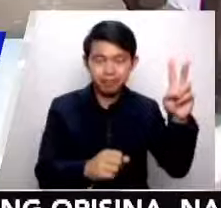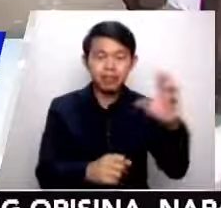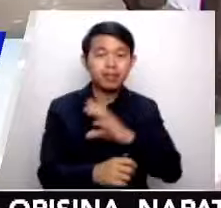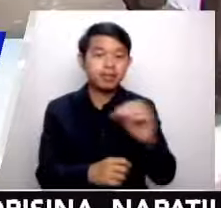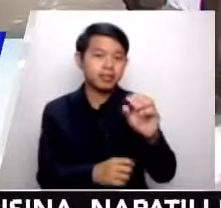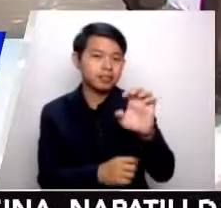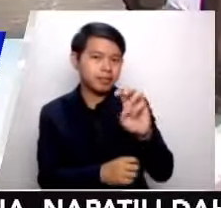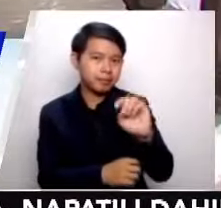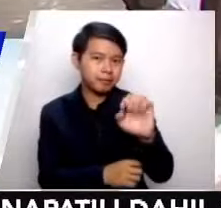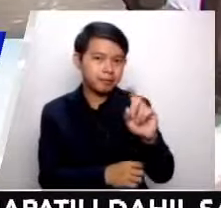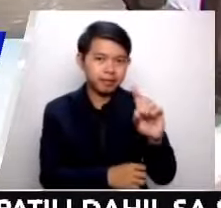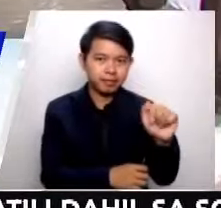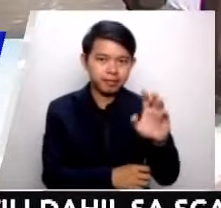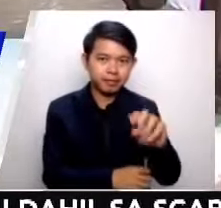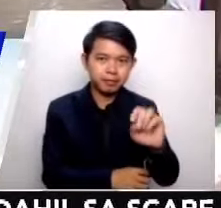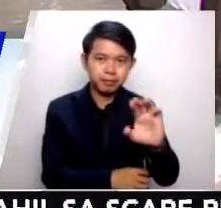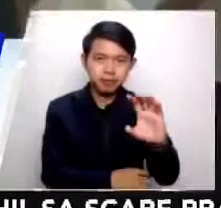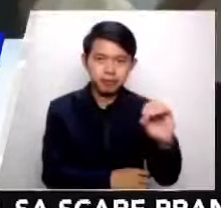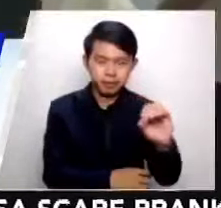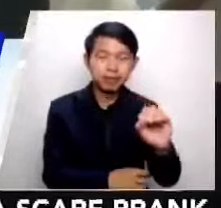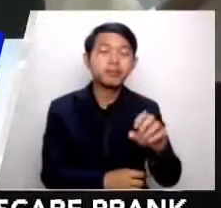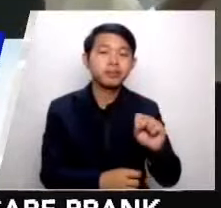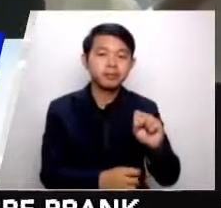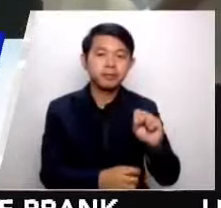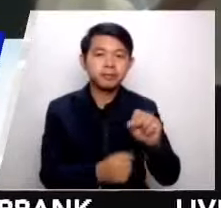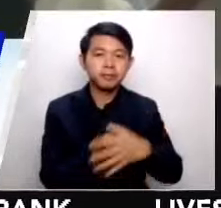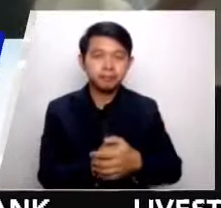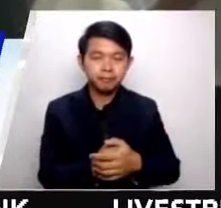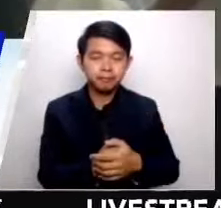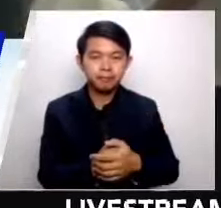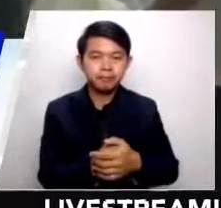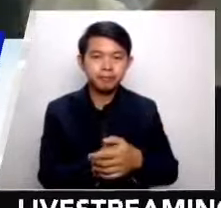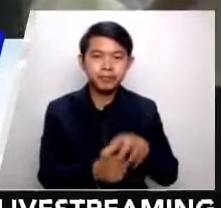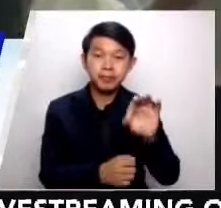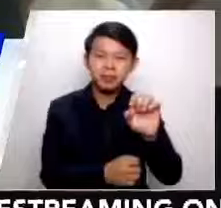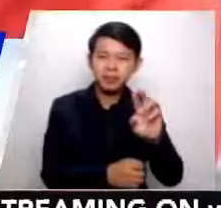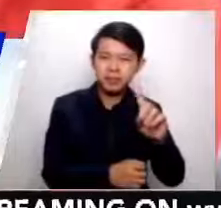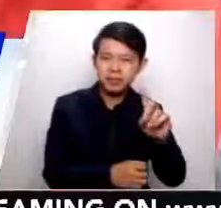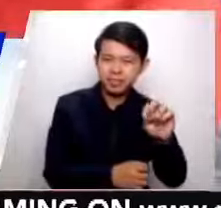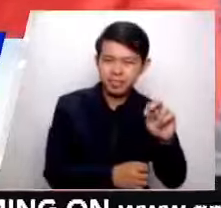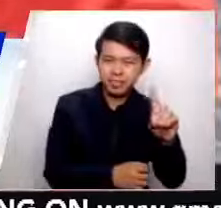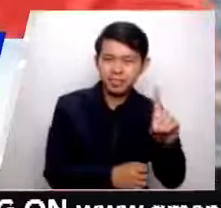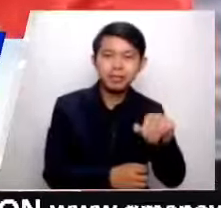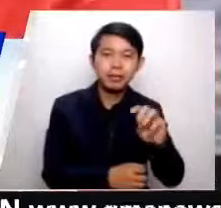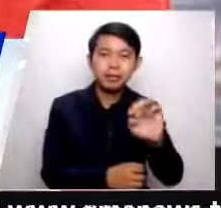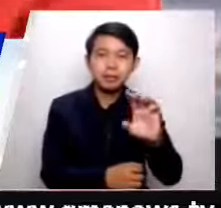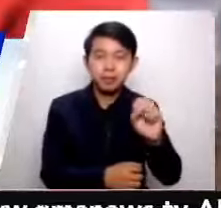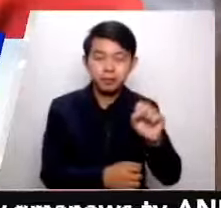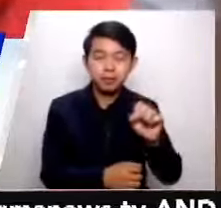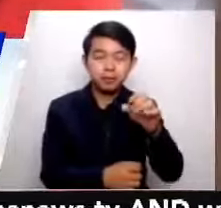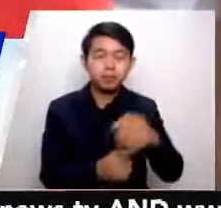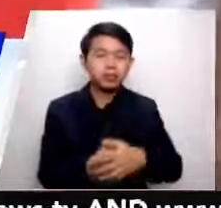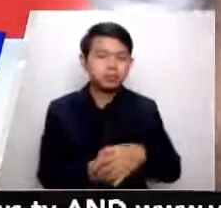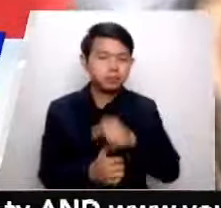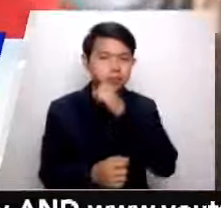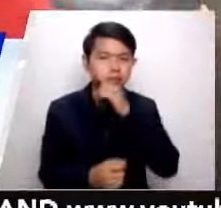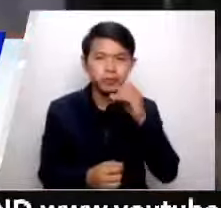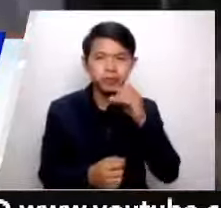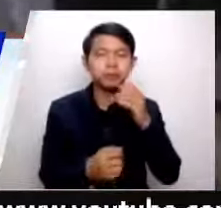Pangulong Ferdinand Marcos Sr. Nagpasalamat ang Pangulo sa mga taga-suportang inalala rin ang kanyang ama.